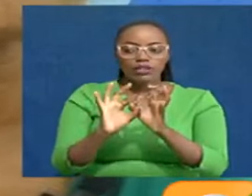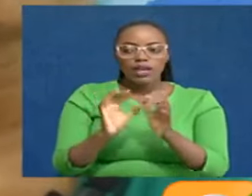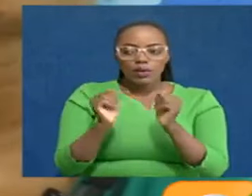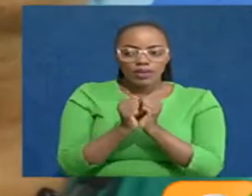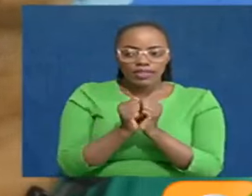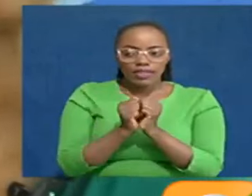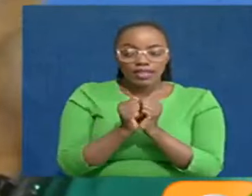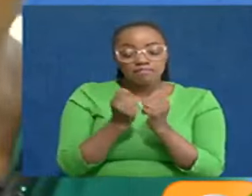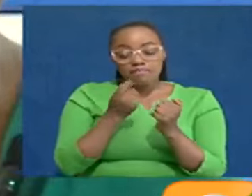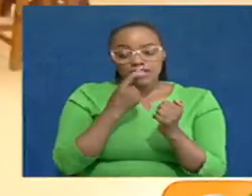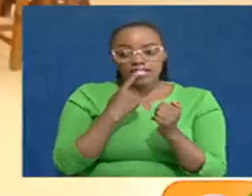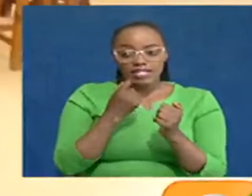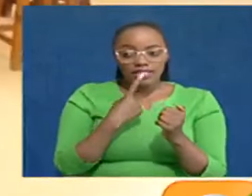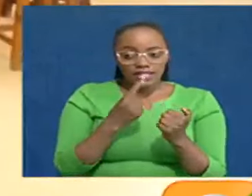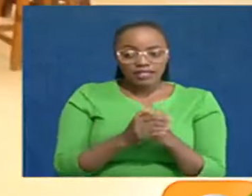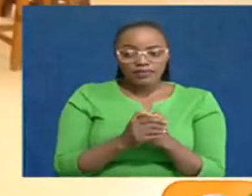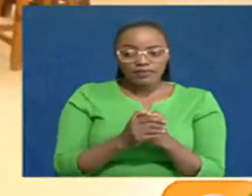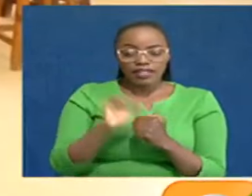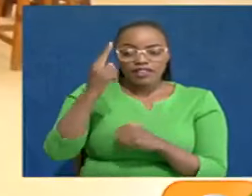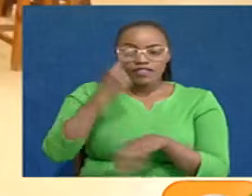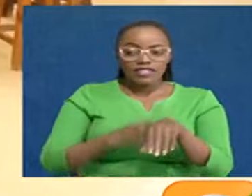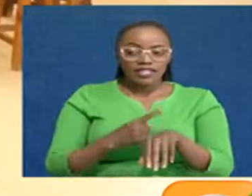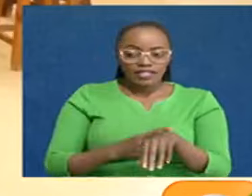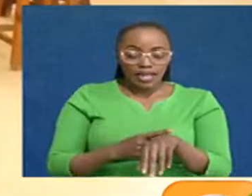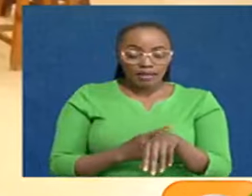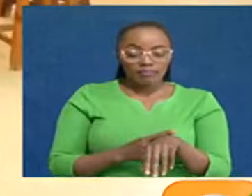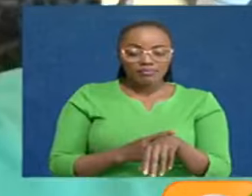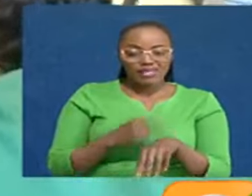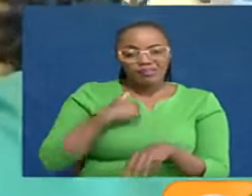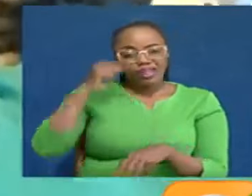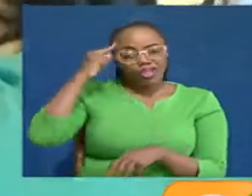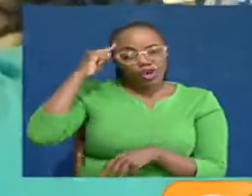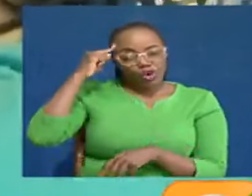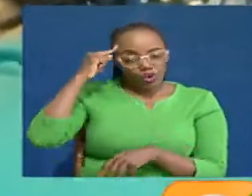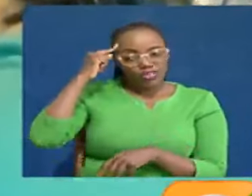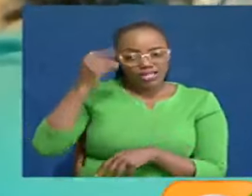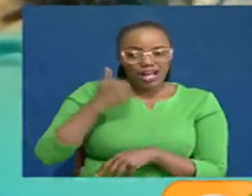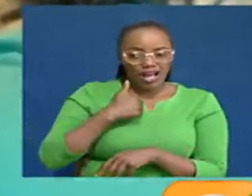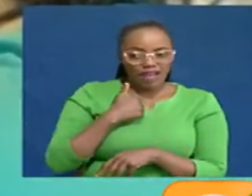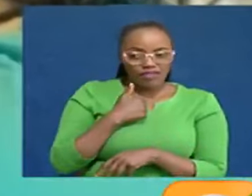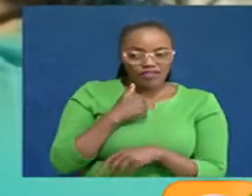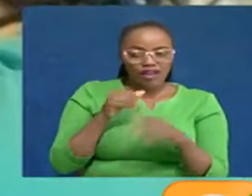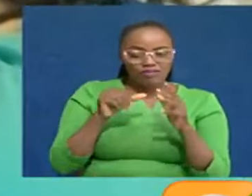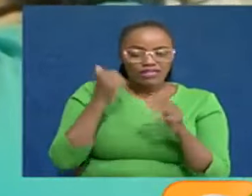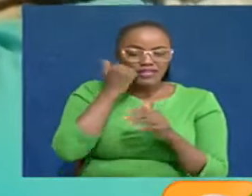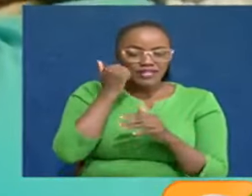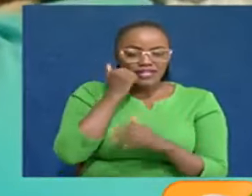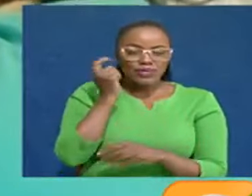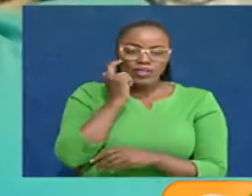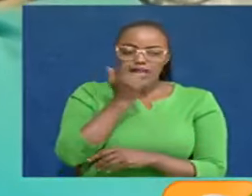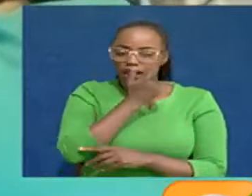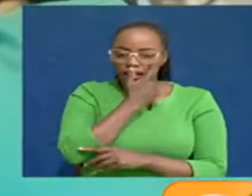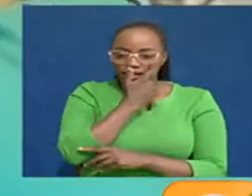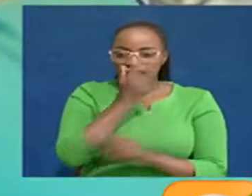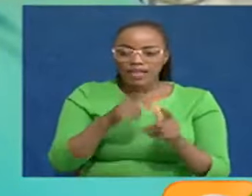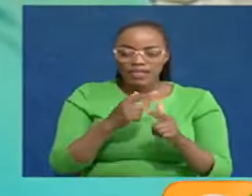inaambatana na medicine. Mara ya kwanza nilipofikiria shida ya magonjwa ya macho